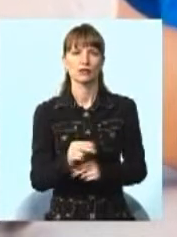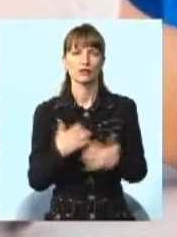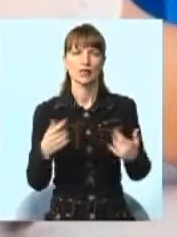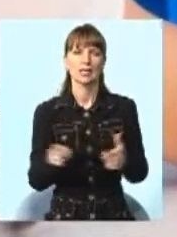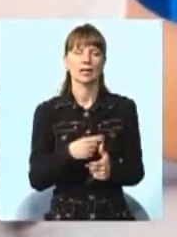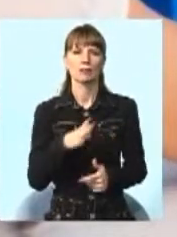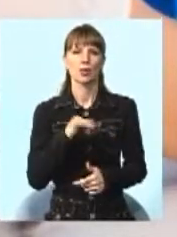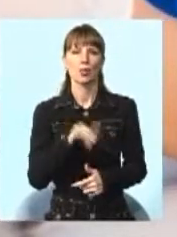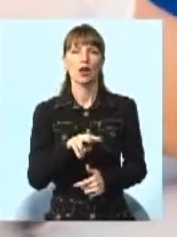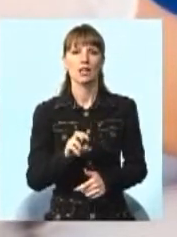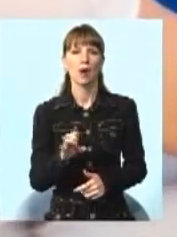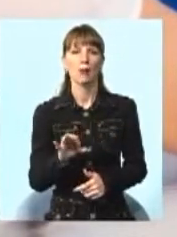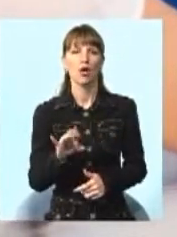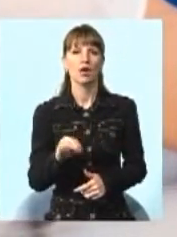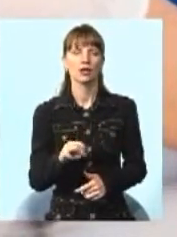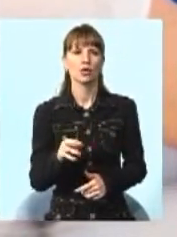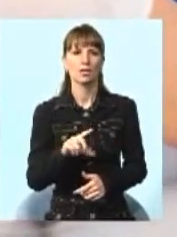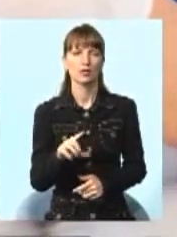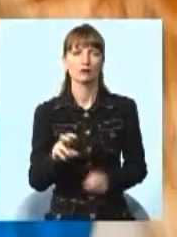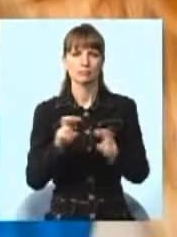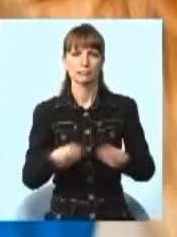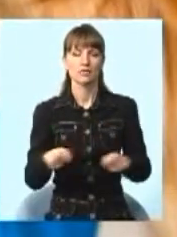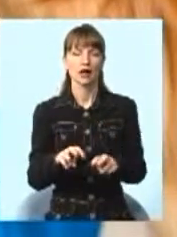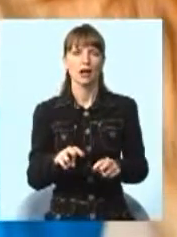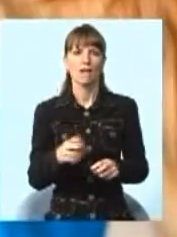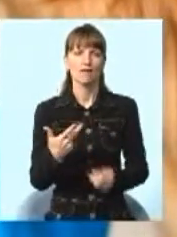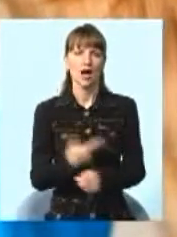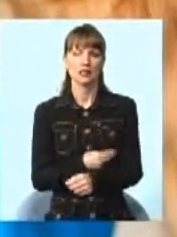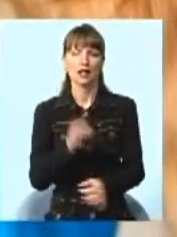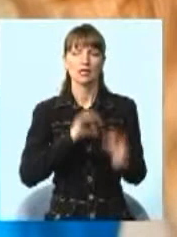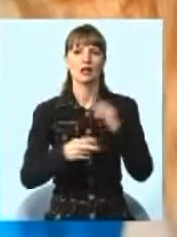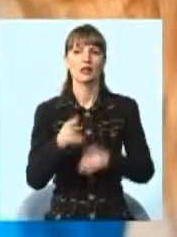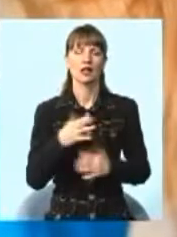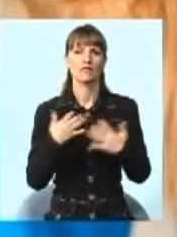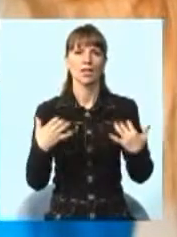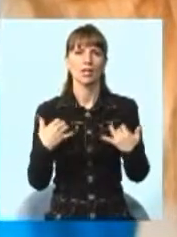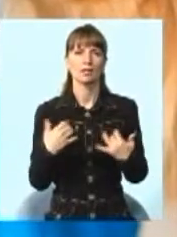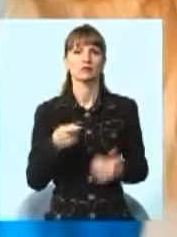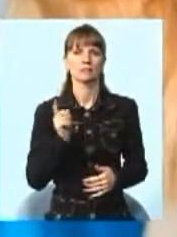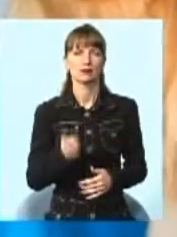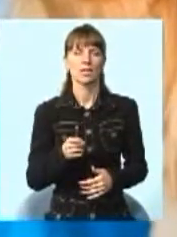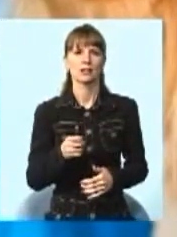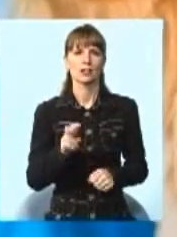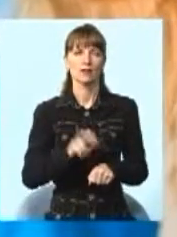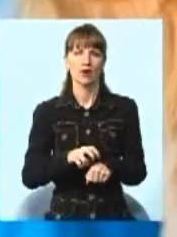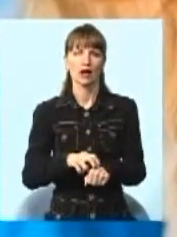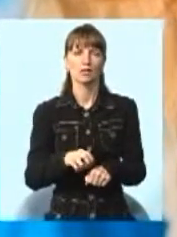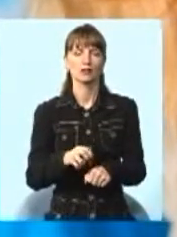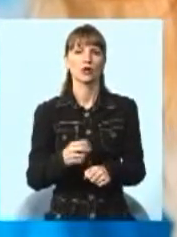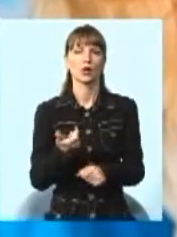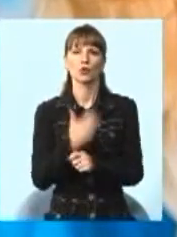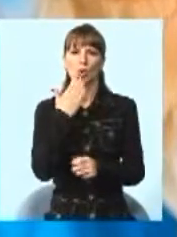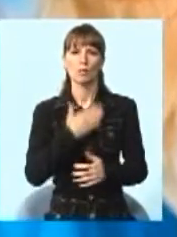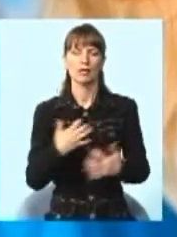у лабораторіях, досліджуючи вакцини та ліки для тварин. Справжнім ветеринарам притаманна абсолютна і безмежна любов до всіх